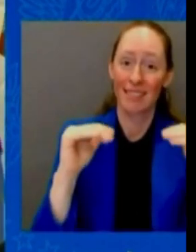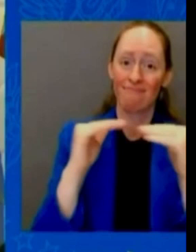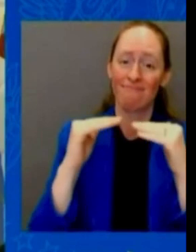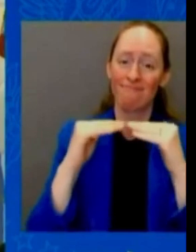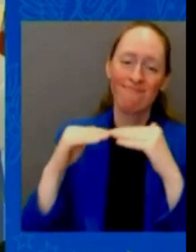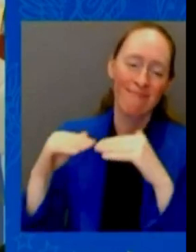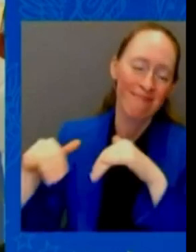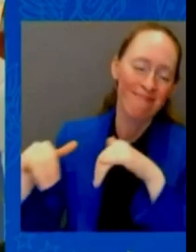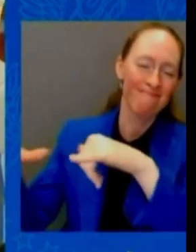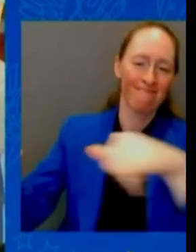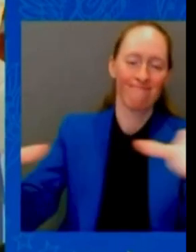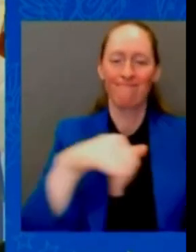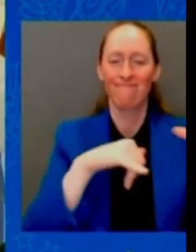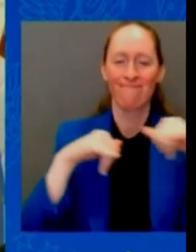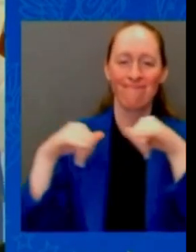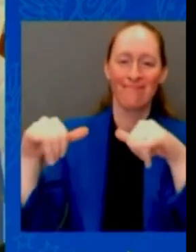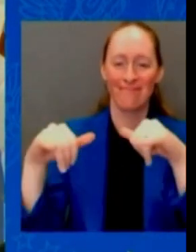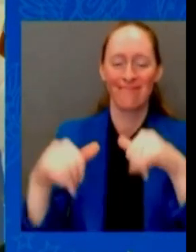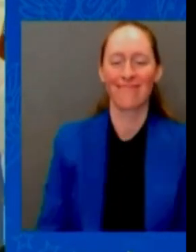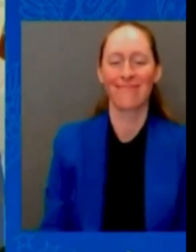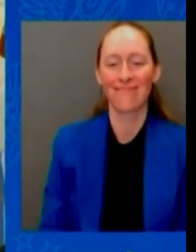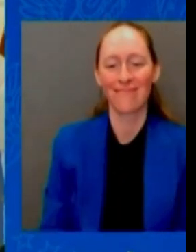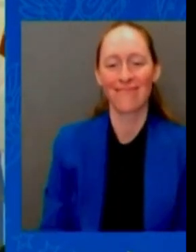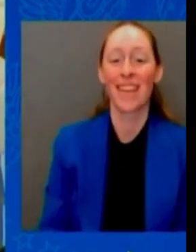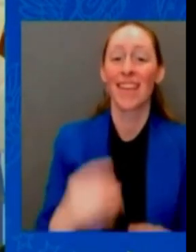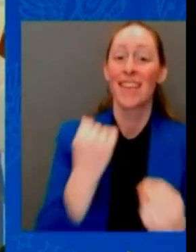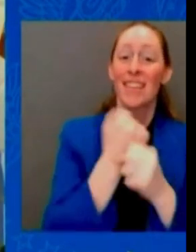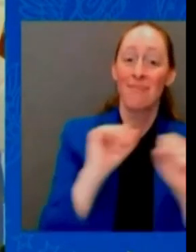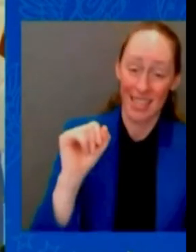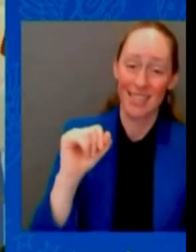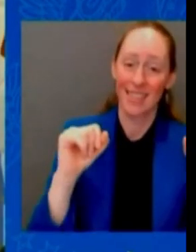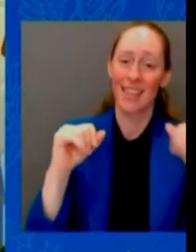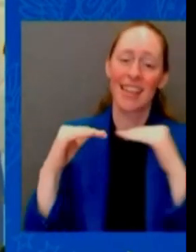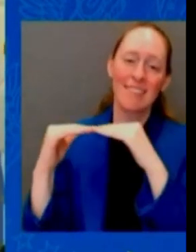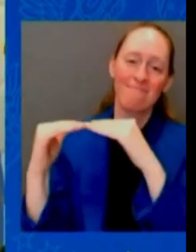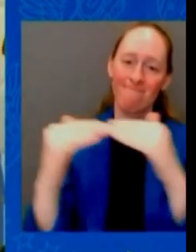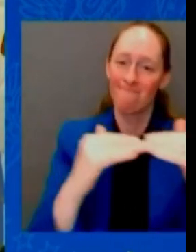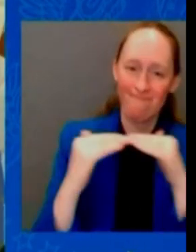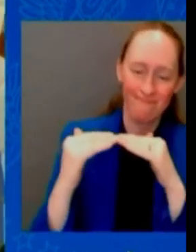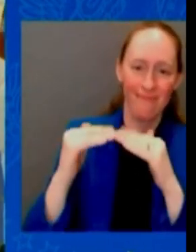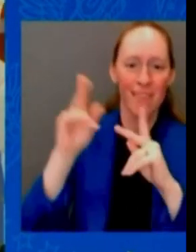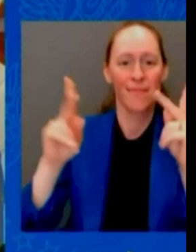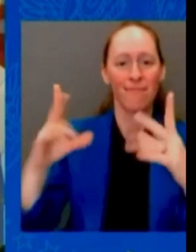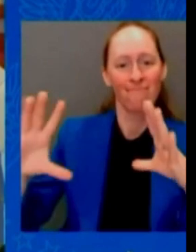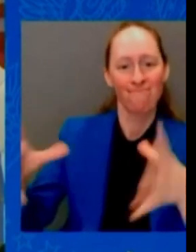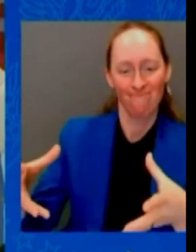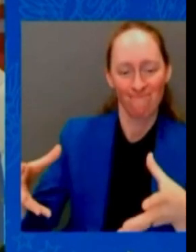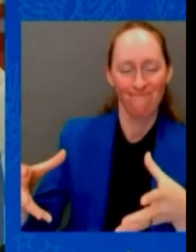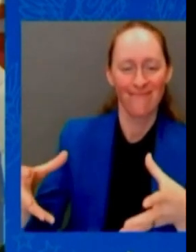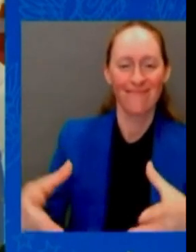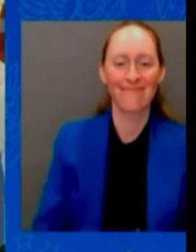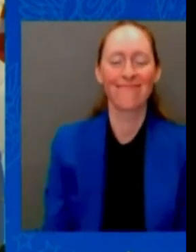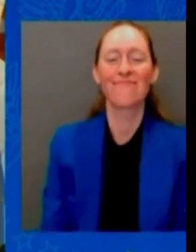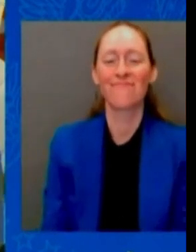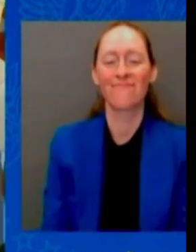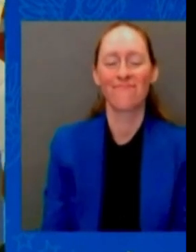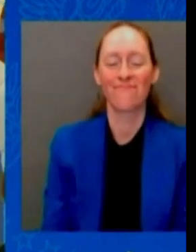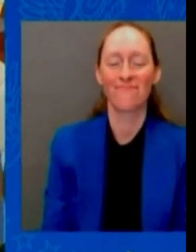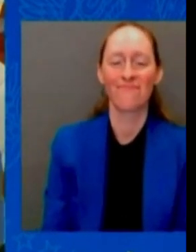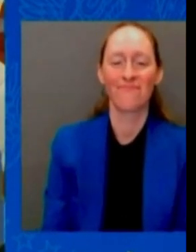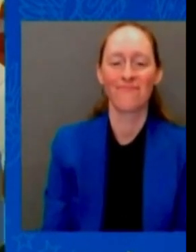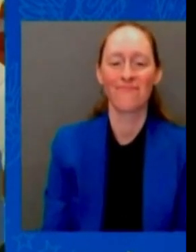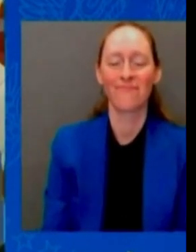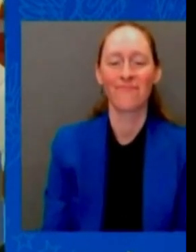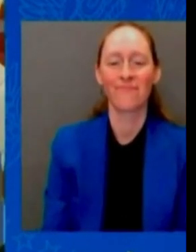France et les États-Unis défendent les valeurs démocratiques et les droits universels de la personne, qui sont au cœur de nos deux nations. La source de